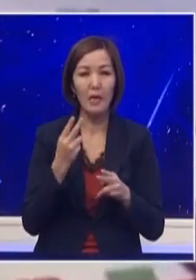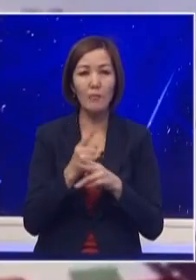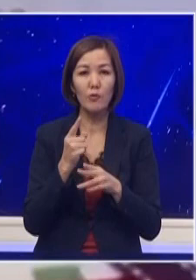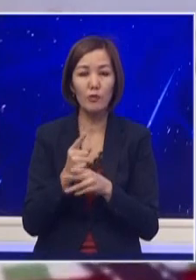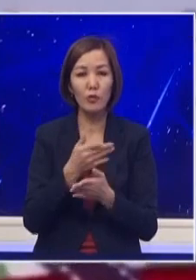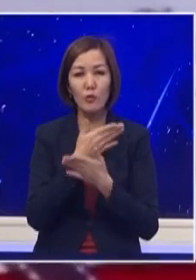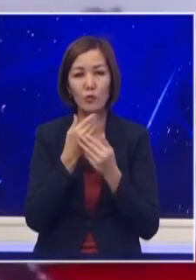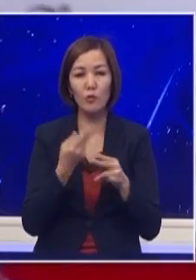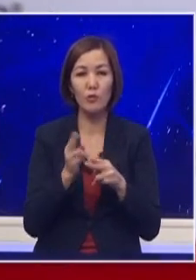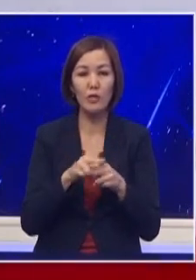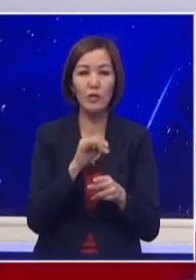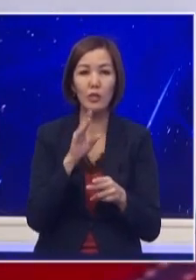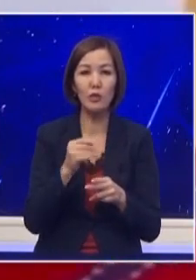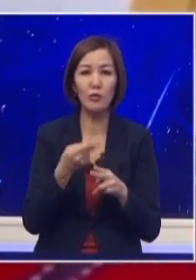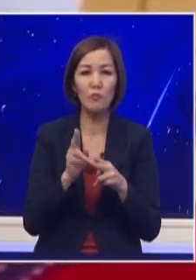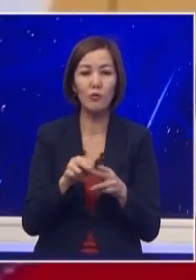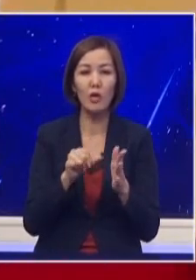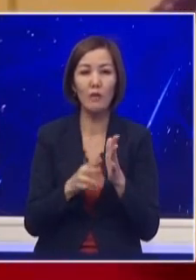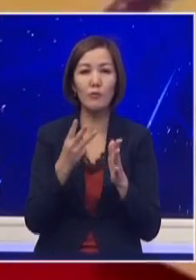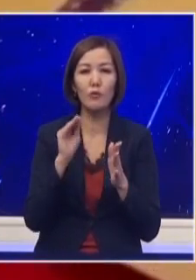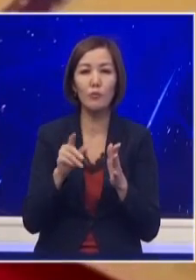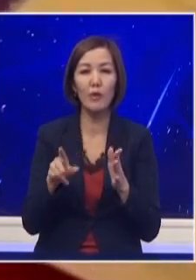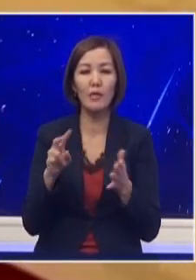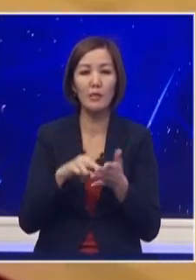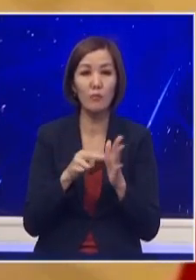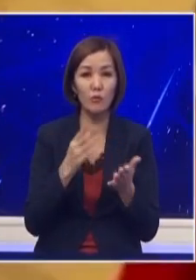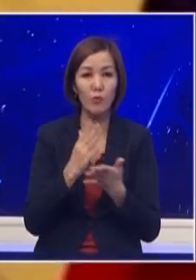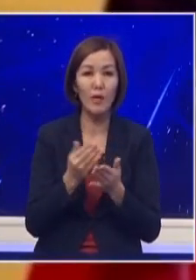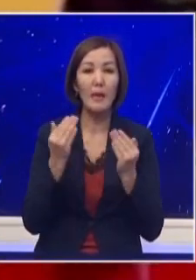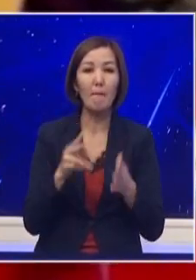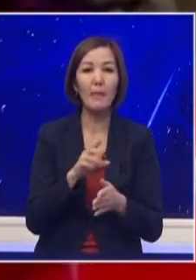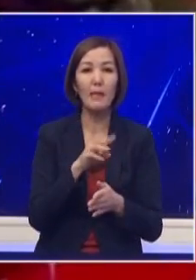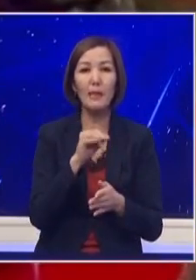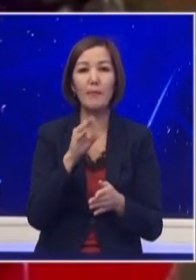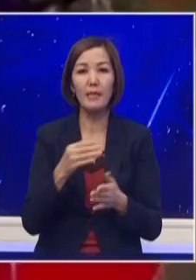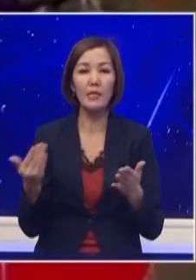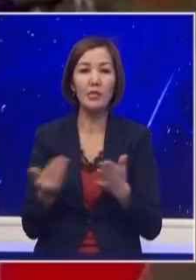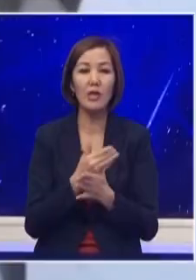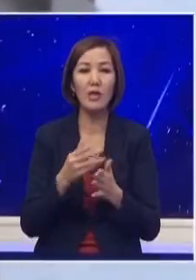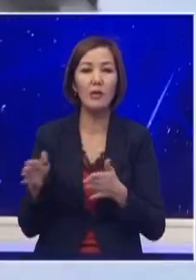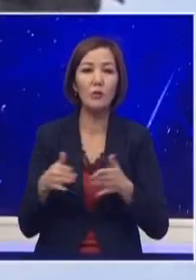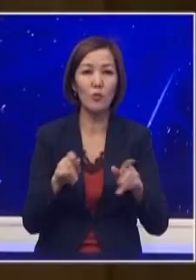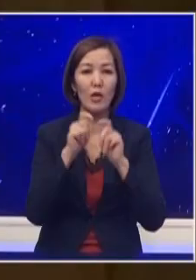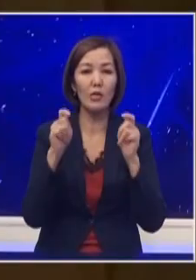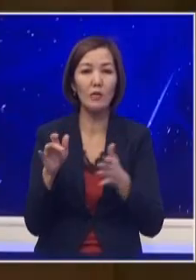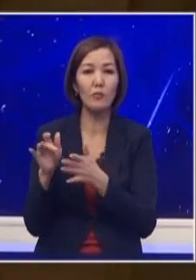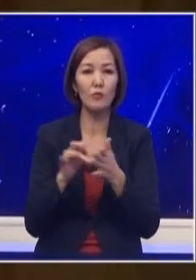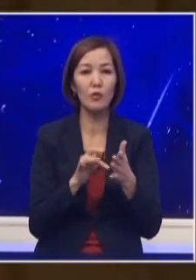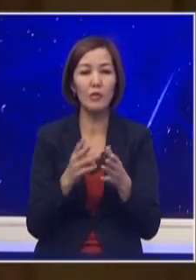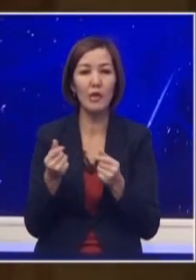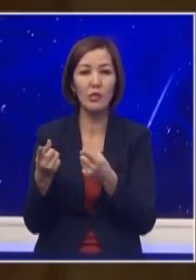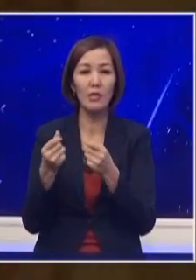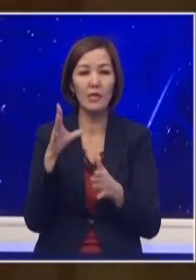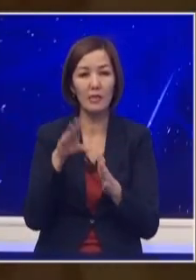шектеу жоқ. Осылайша желтоқсанда бұл жаққа 63 мың адам келеді деп күтіліп отыр. Биыл Лапландияға жаңа рейстер ашылып, туризмге қосымша